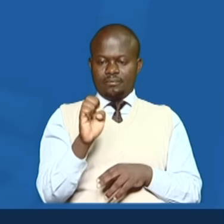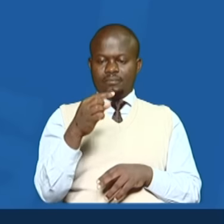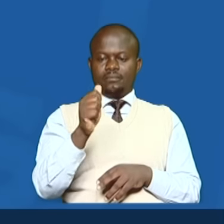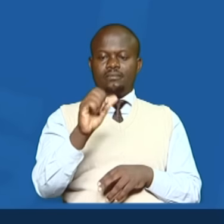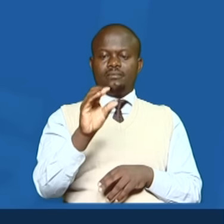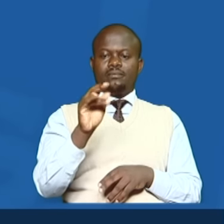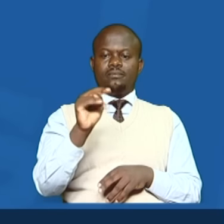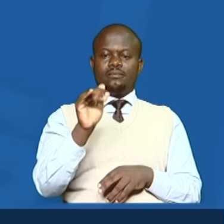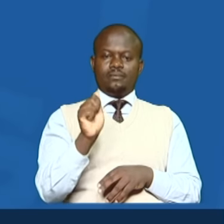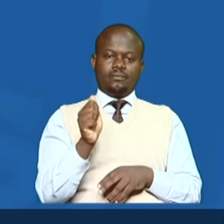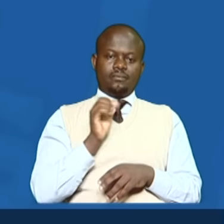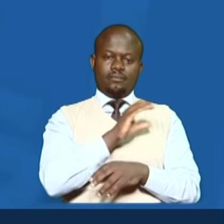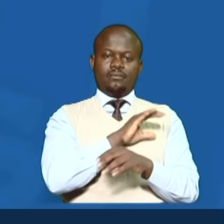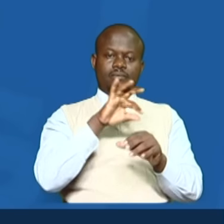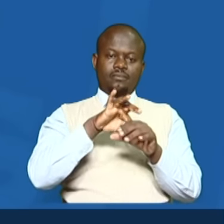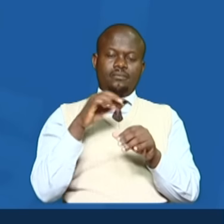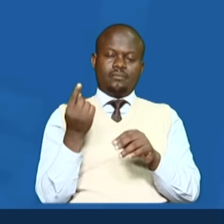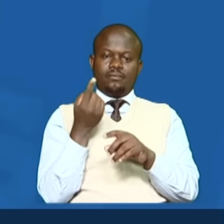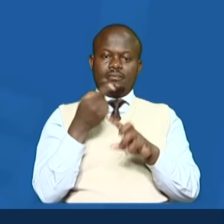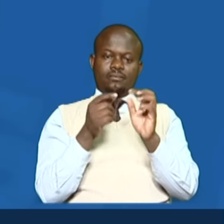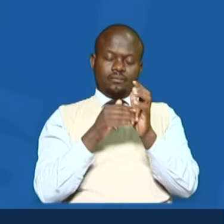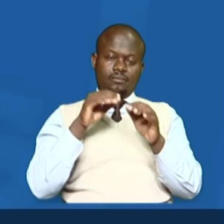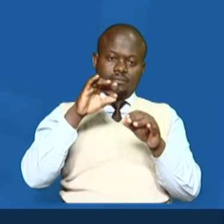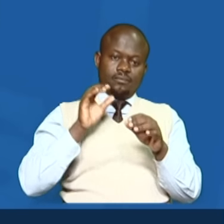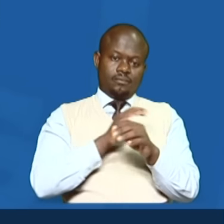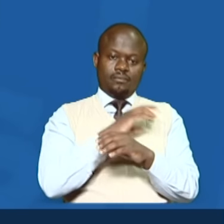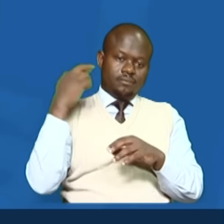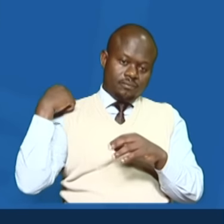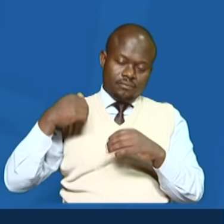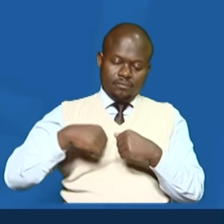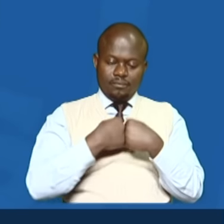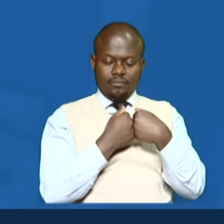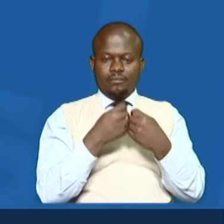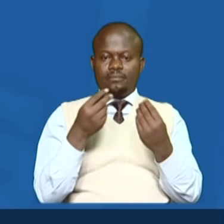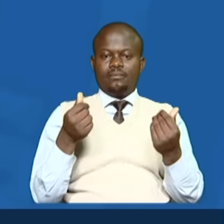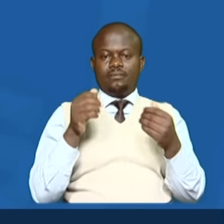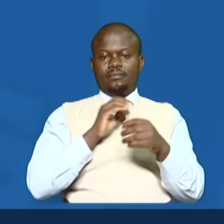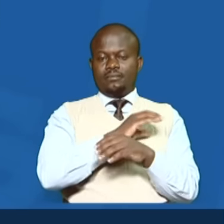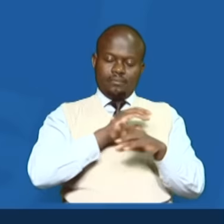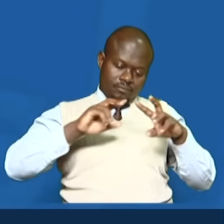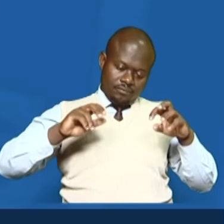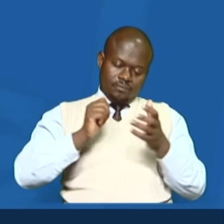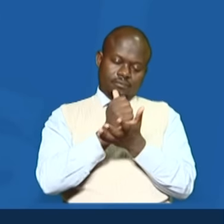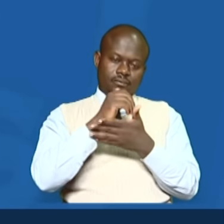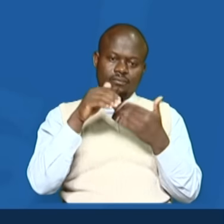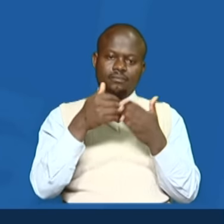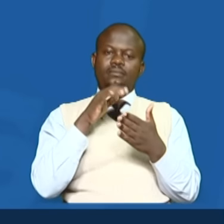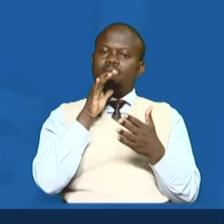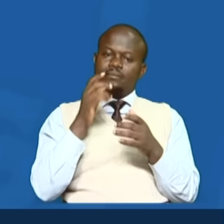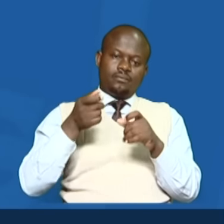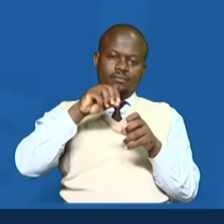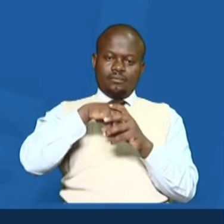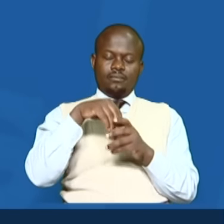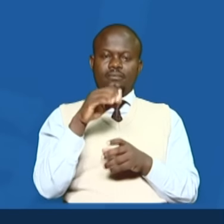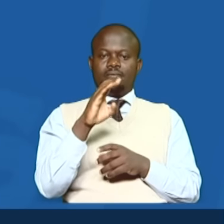ari iyo komite yatowe, gusa hanatowe komite nyemuramaka, hatorwa komite ngenzuzi, bakaba bategereje kongeramo rero